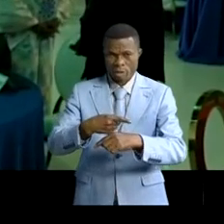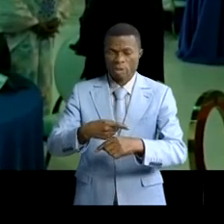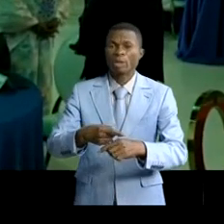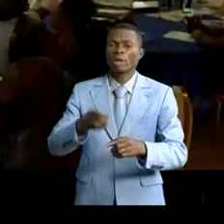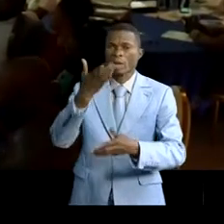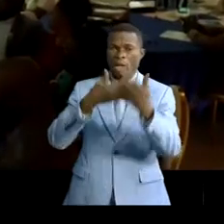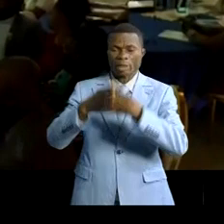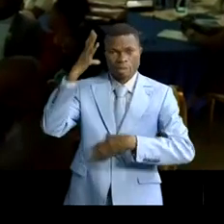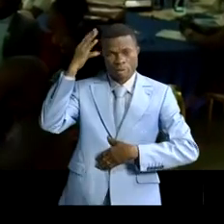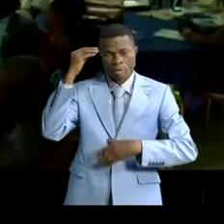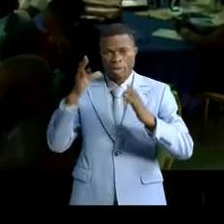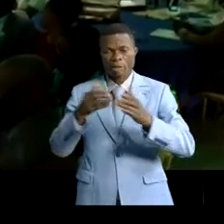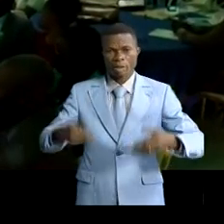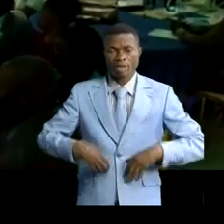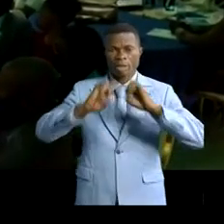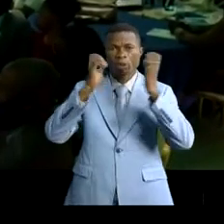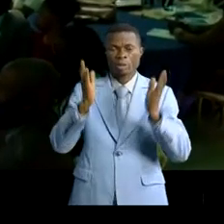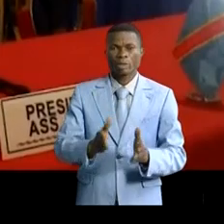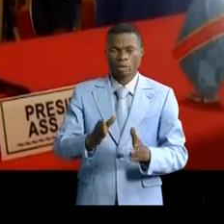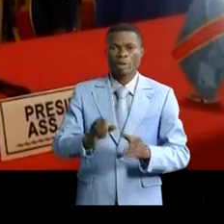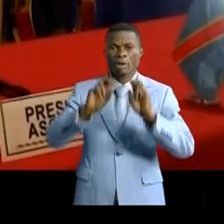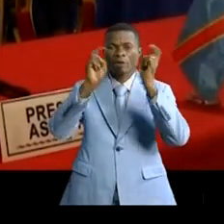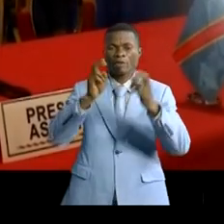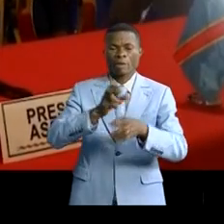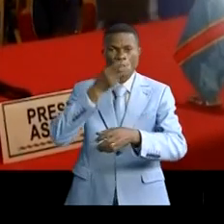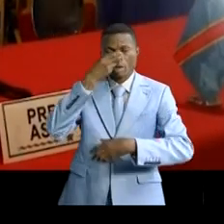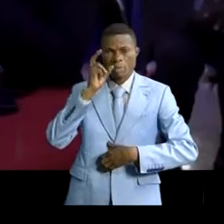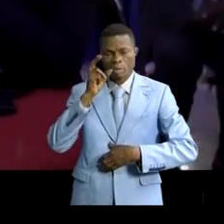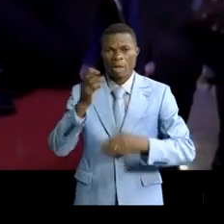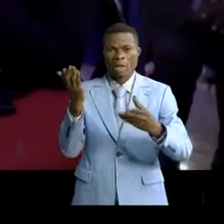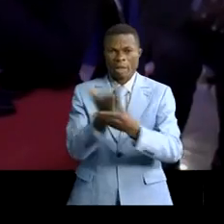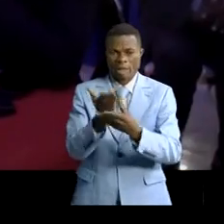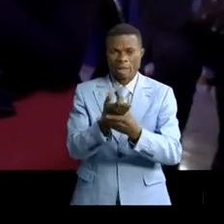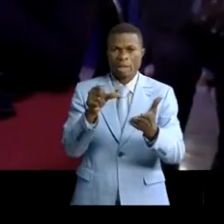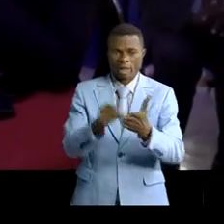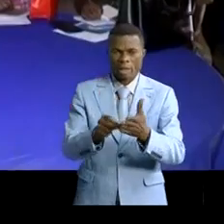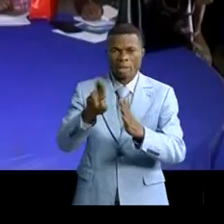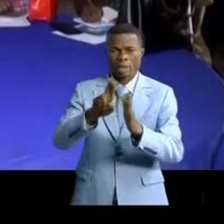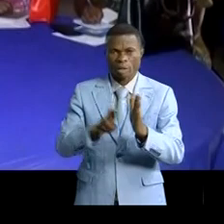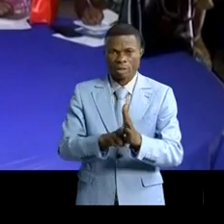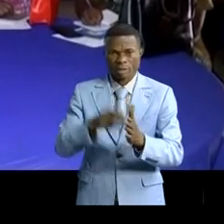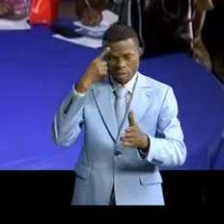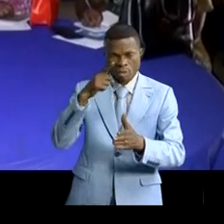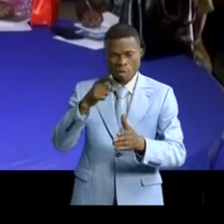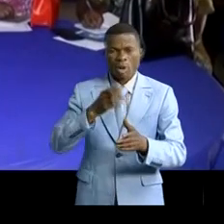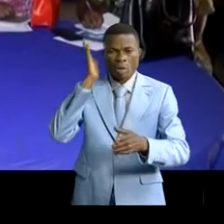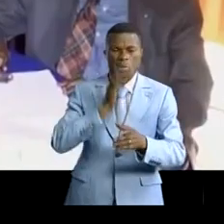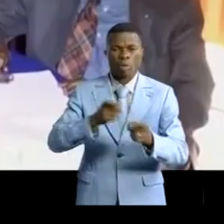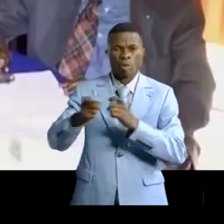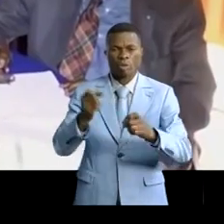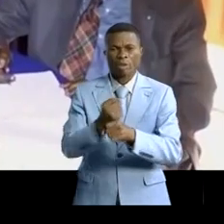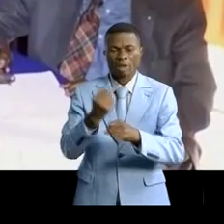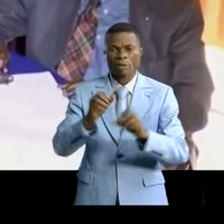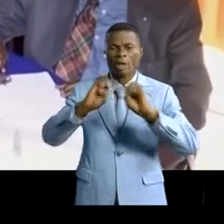de change avec les jeunes entrepreneurs de Bukavu sur les textes légaux et réglementaires pour la bonne gouvernance des